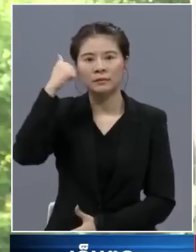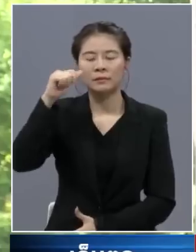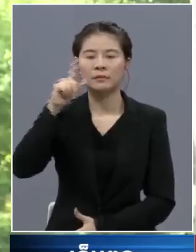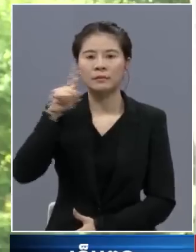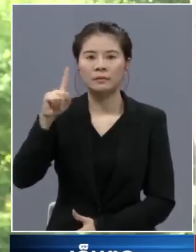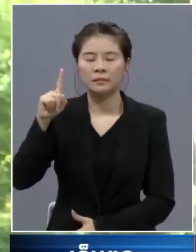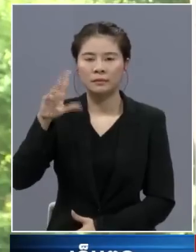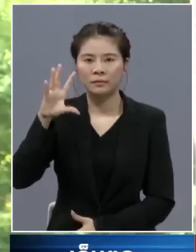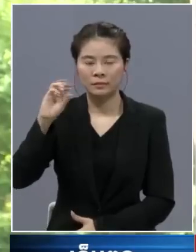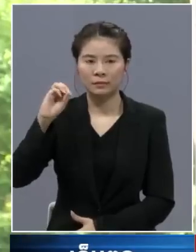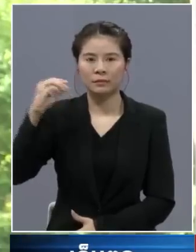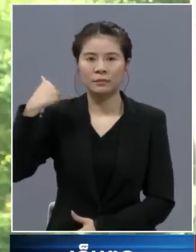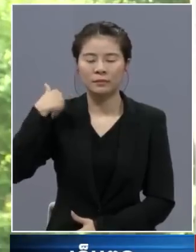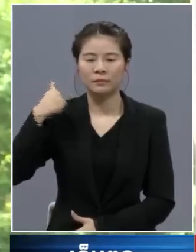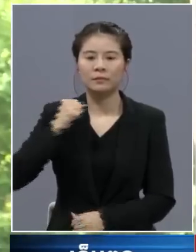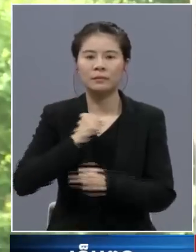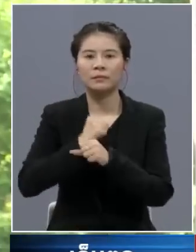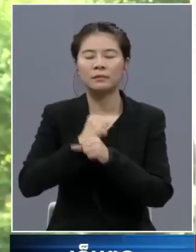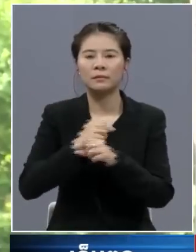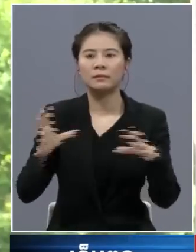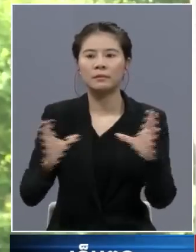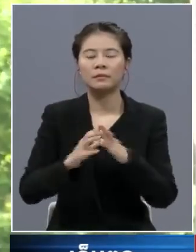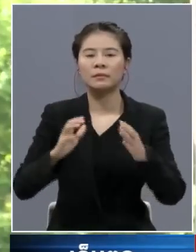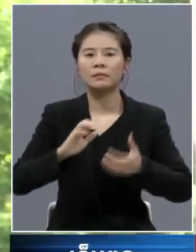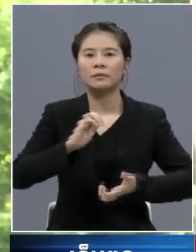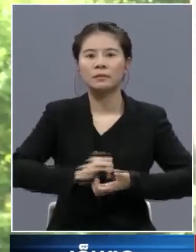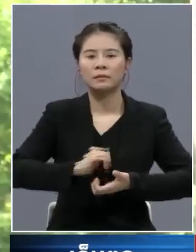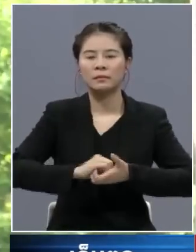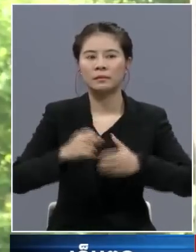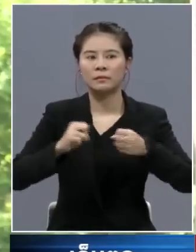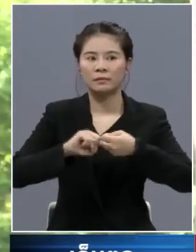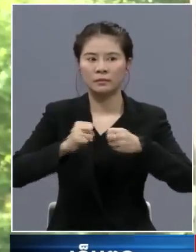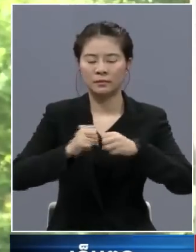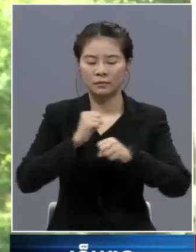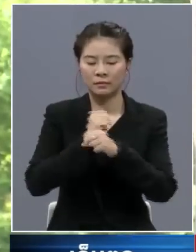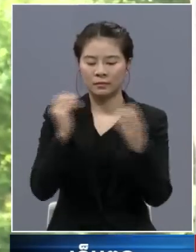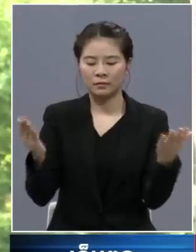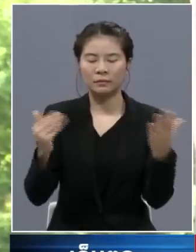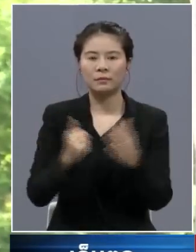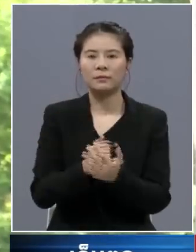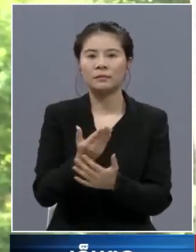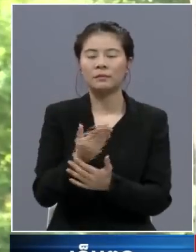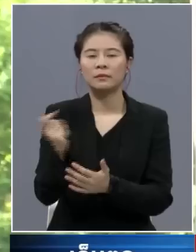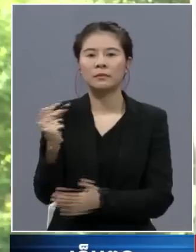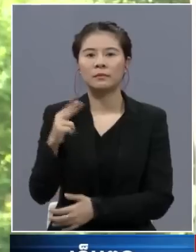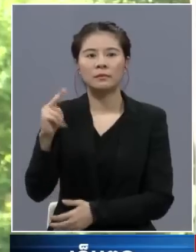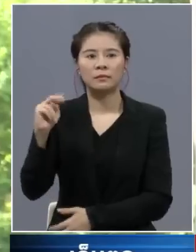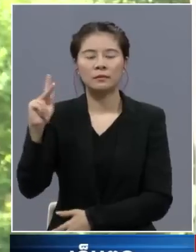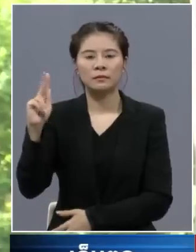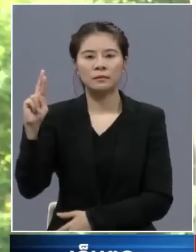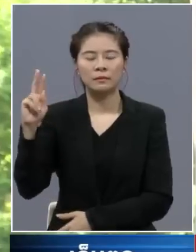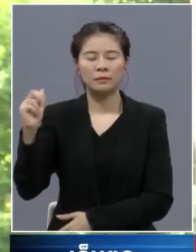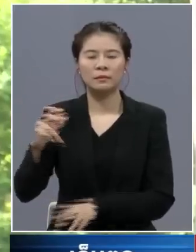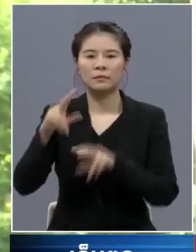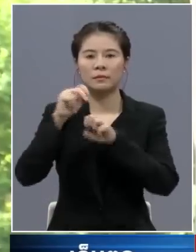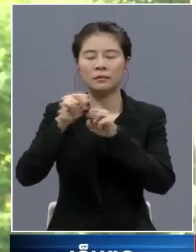เนี่ยแล้วกลายเป็นว่าทำงานเป็นพรรคร่วมหลายพรรคแบบนี้เนี่ยแล้วมันจะมีปัญหาตามมาหรือเปล่าคุณธนากรบอกแบบนี้เลยนะครับนโยบายที่เคยประกา